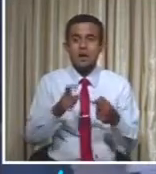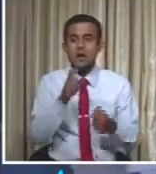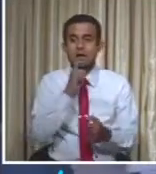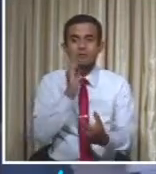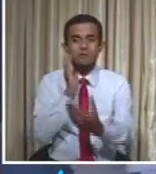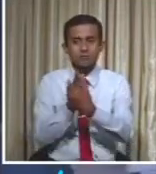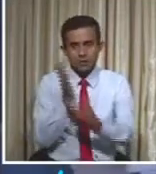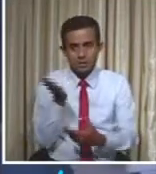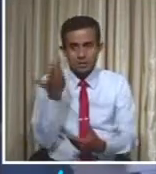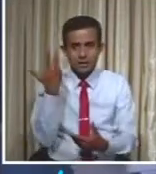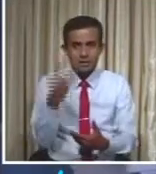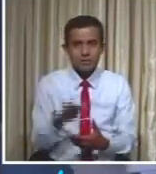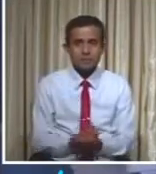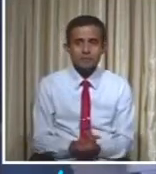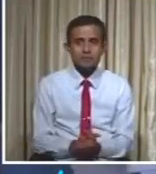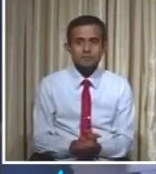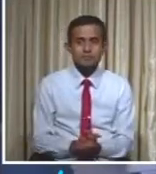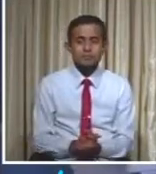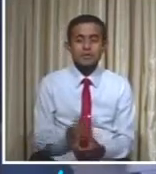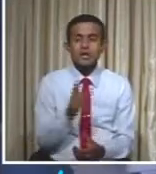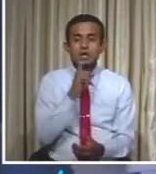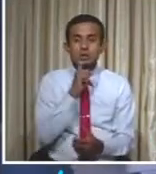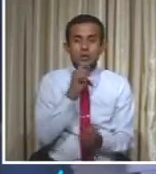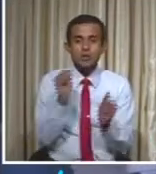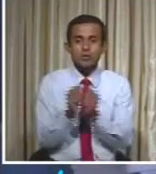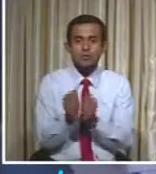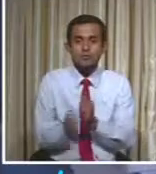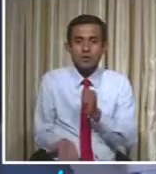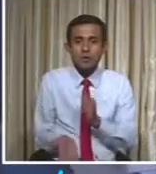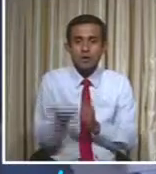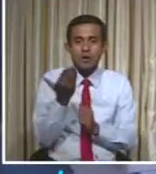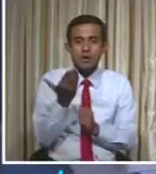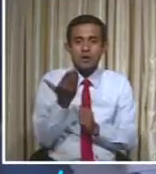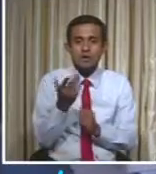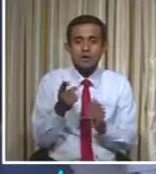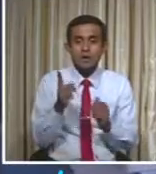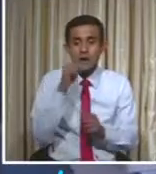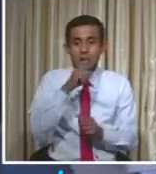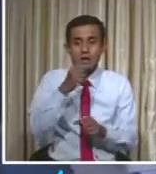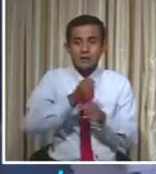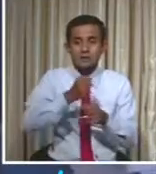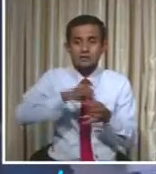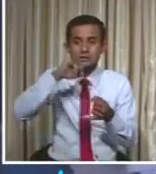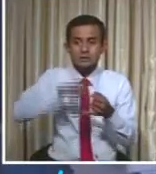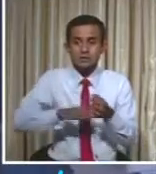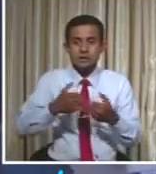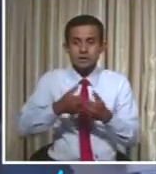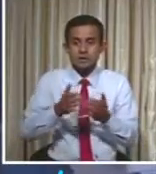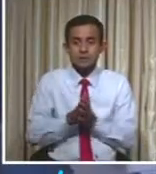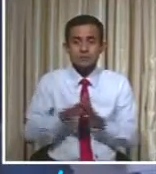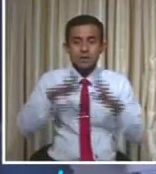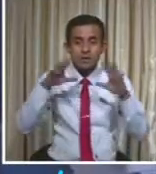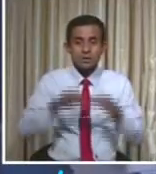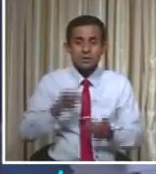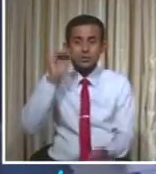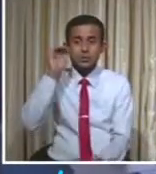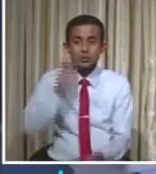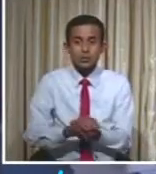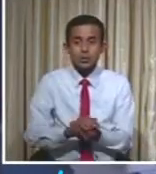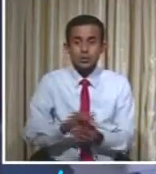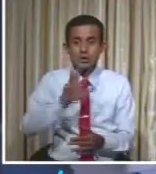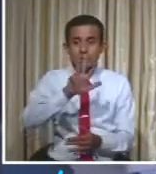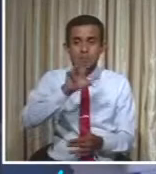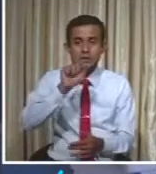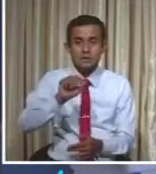ගියා. ඒ නඩු ක්‍රියාමාර්ග වලට යනකොට ලිට්‍රෝ ගෑස් සමාගම තමන් සතුව තිබිච්ච ස්ටොක් එකේ තිබිච්ච